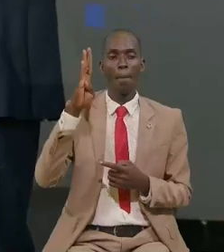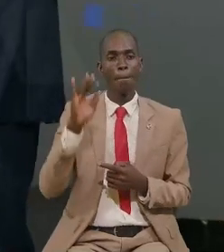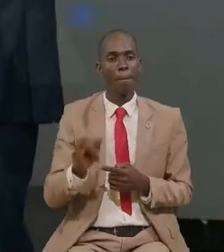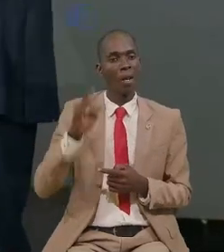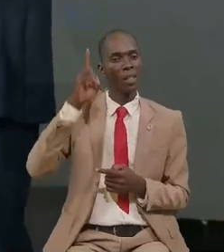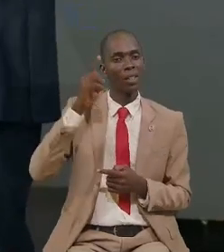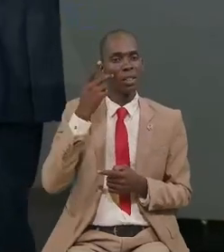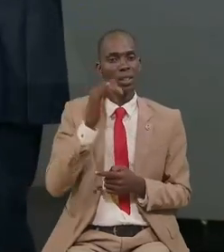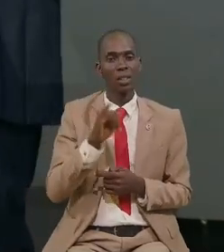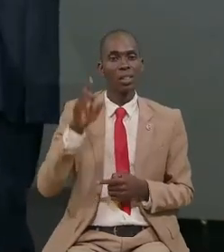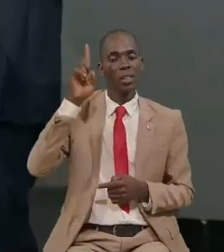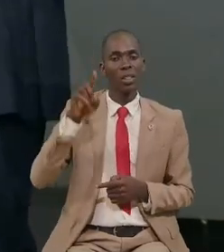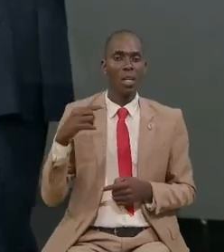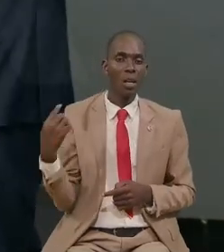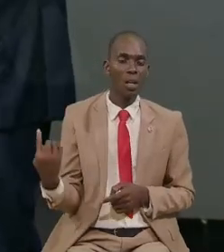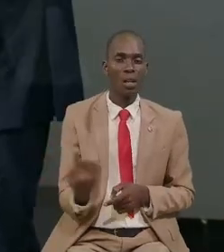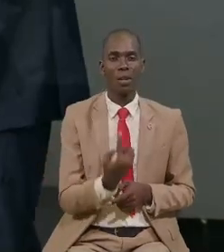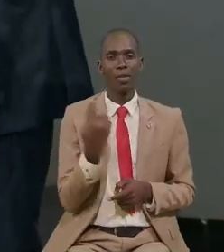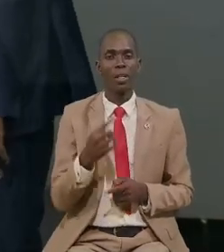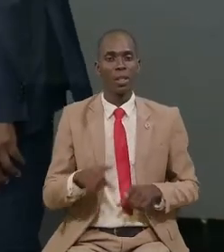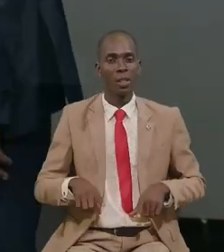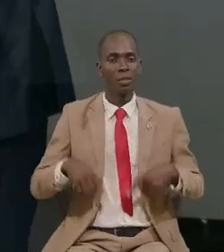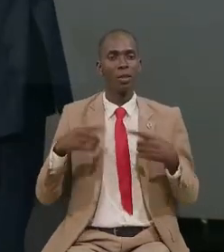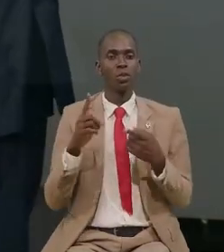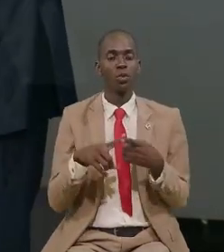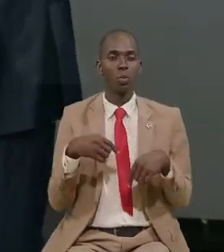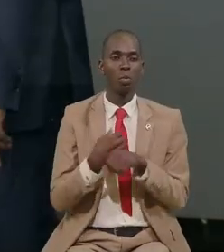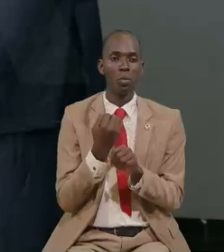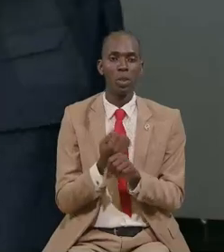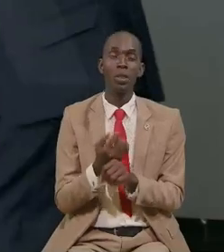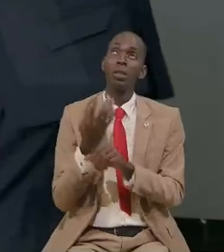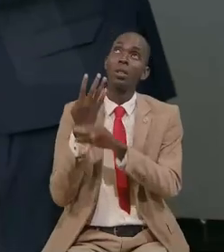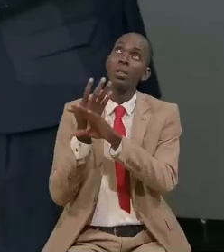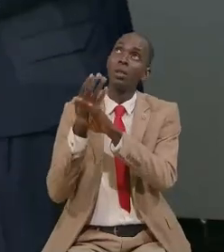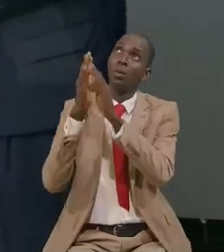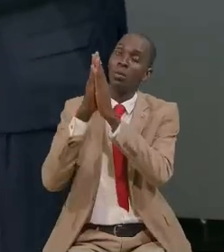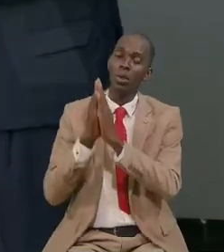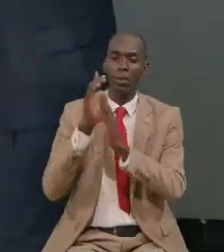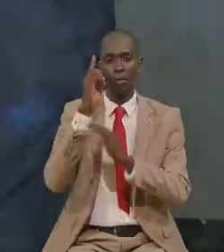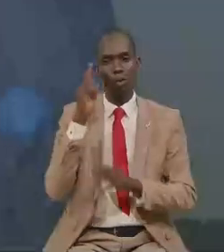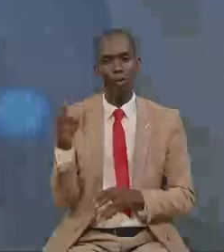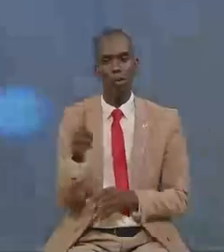étant toujours vivant pour intercéder pour eux.